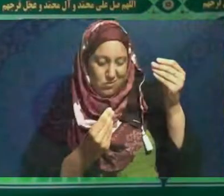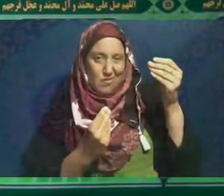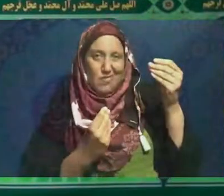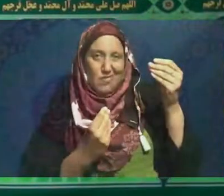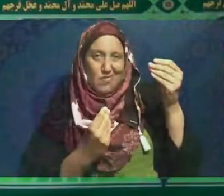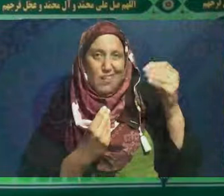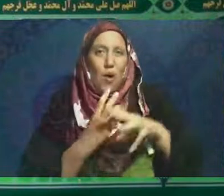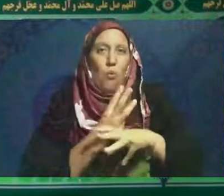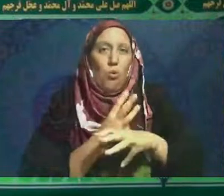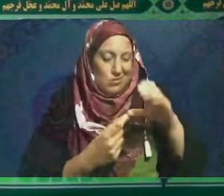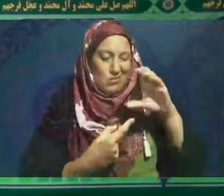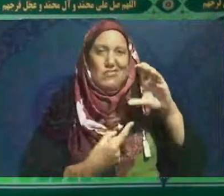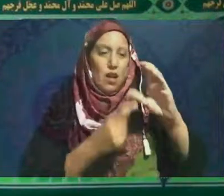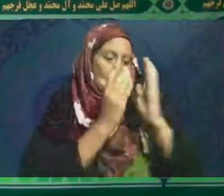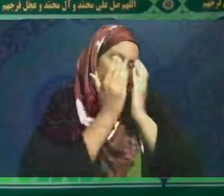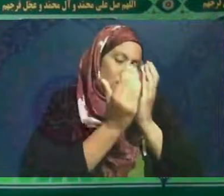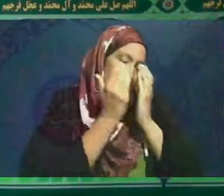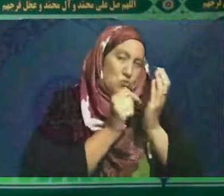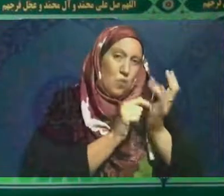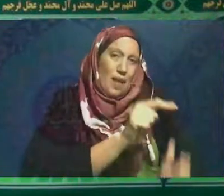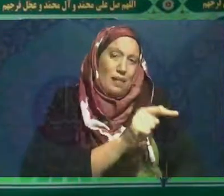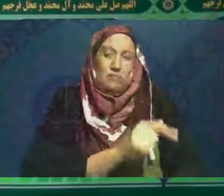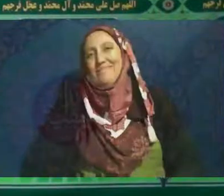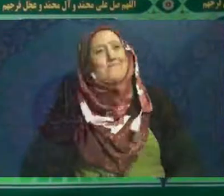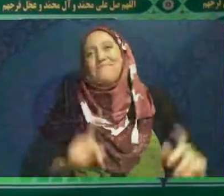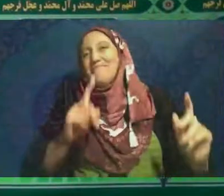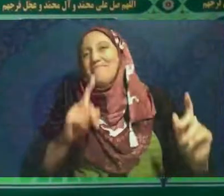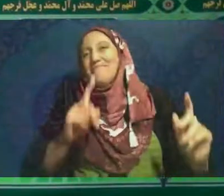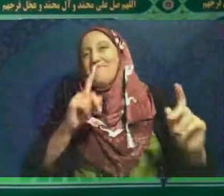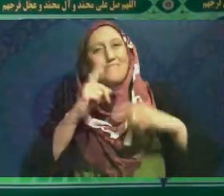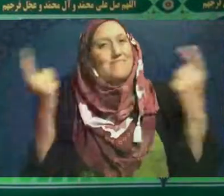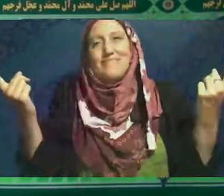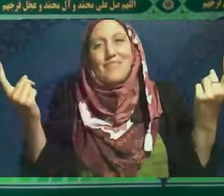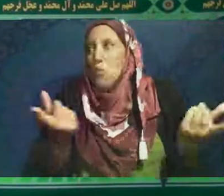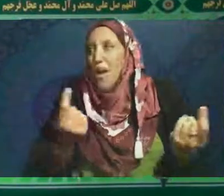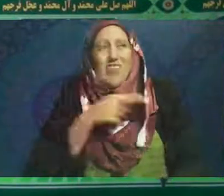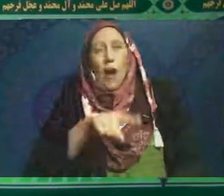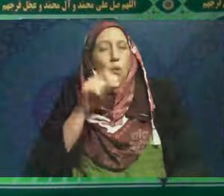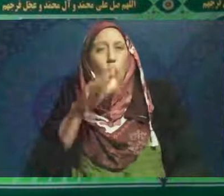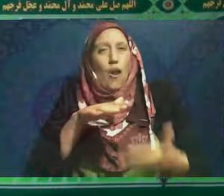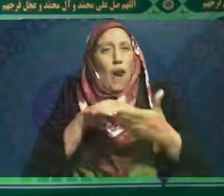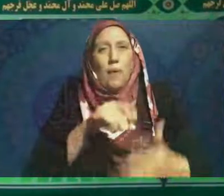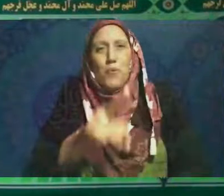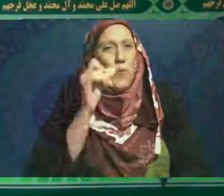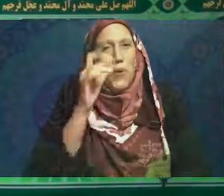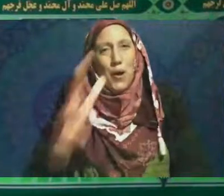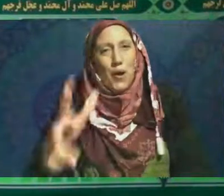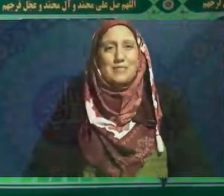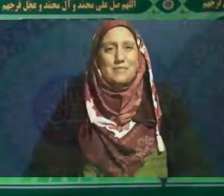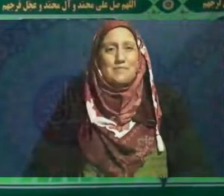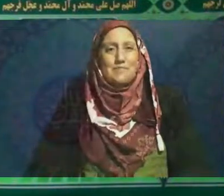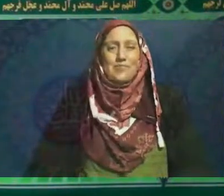says, لَيْسَ لَهُمْ مِنْ دُونَهِ وَلِيٌّ وَلَا شَفِيعٌ. Besides Allah, there is no guardian, there is